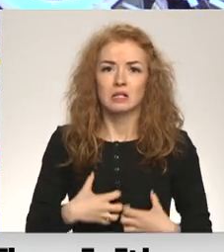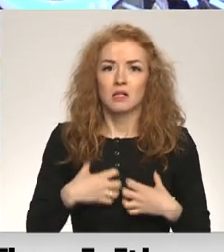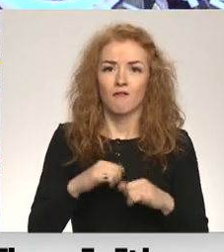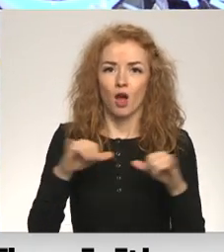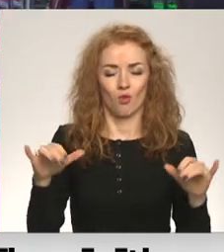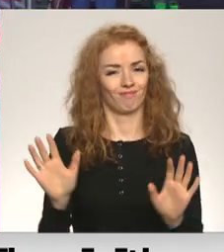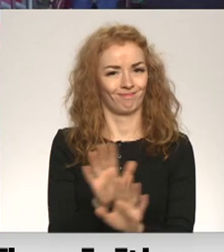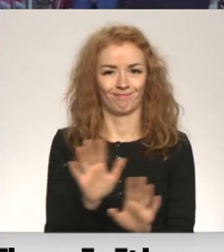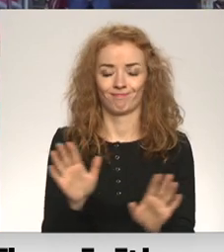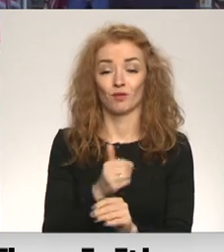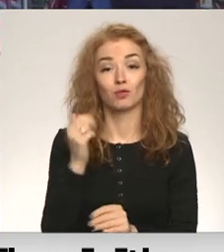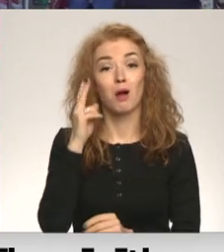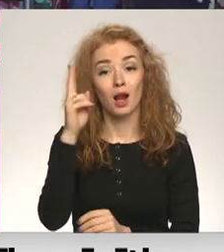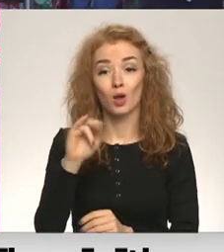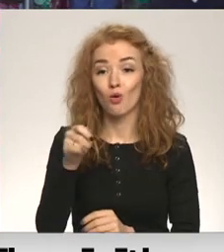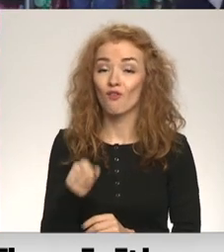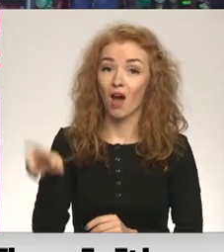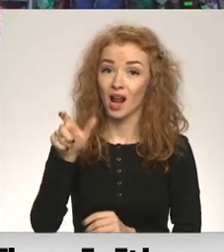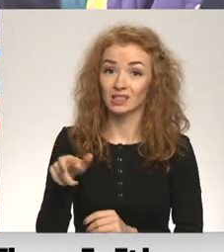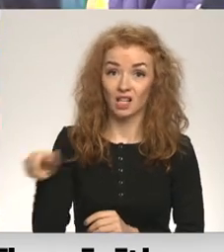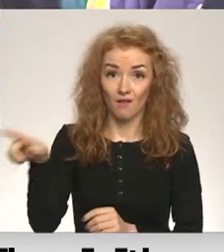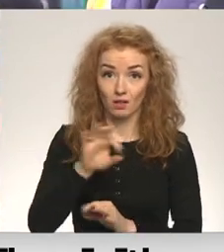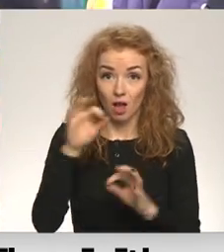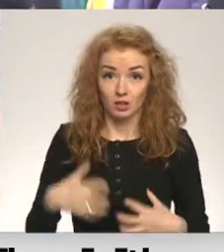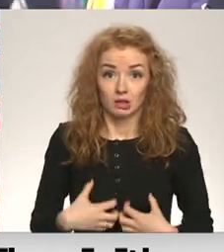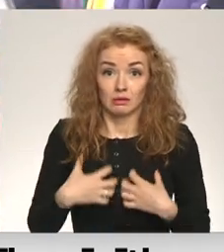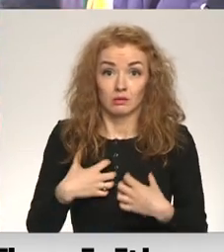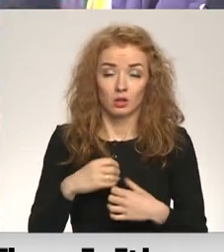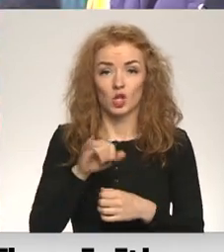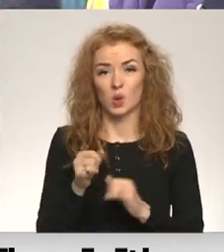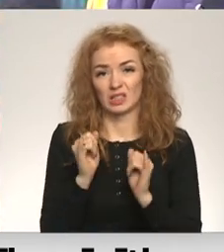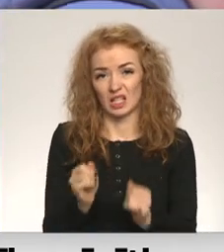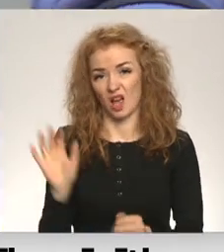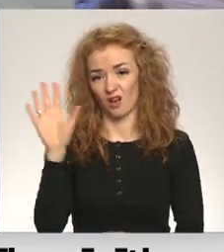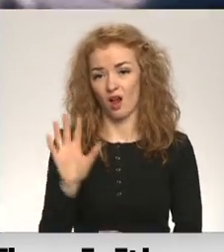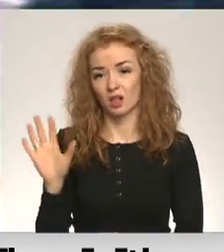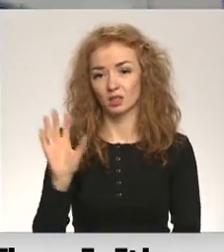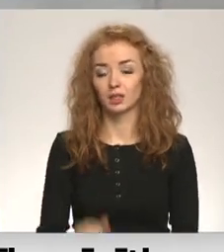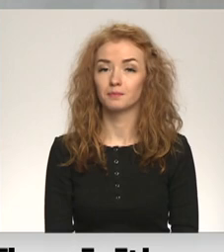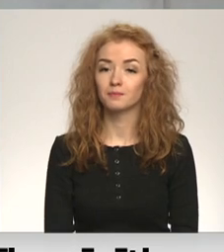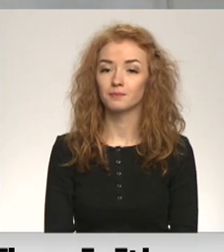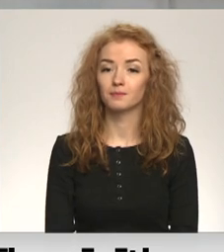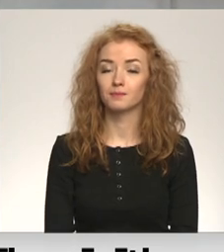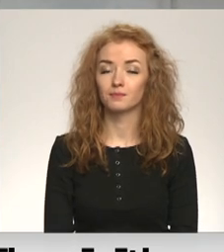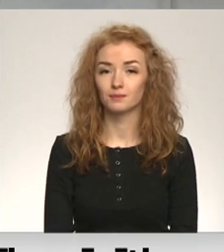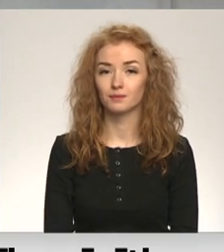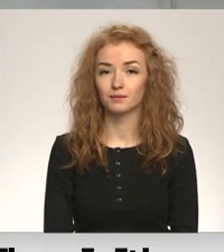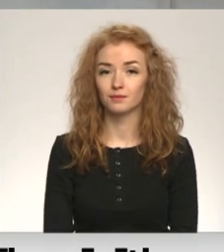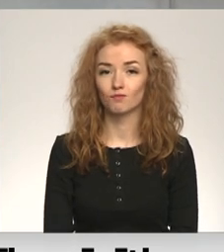Viņš pārliecināts, jo vairāk cilvēki kritīs panikā, jo sliktāk būs valstī. Trivuga to nu